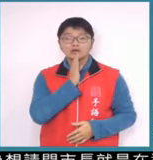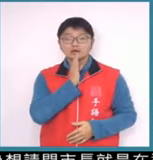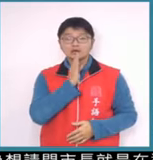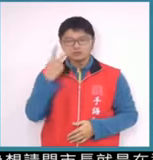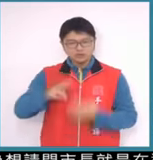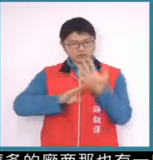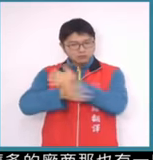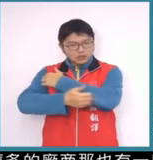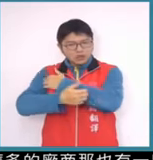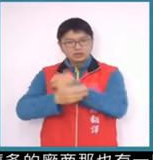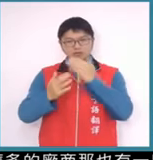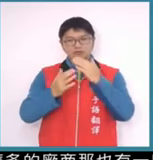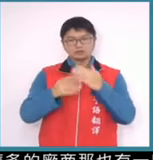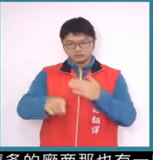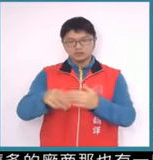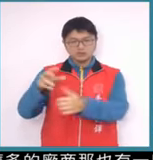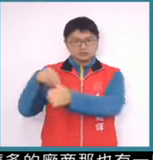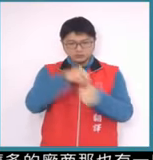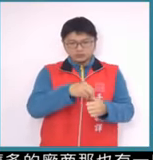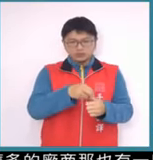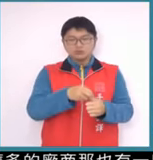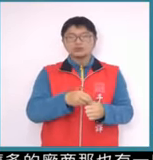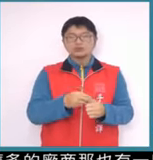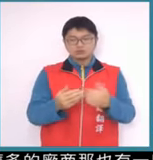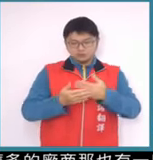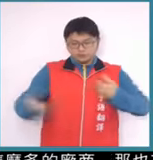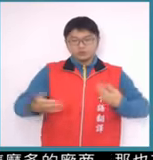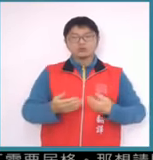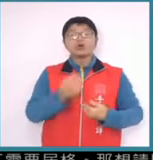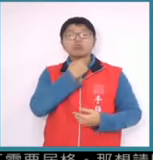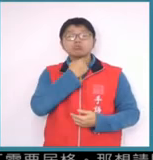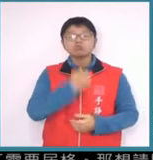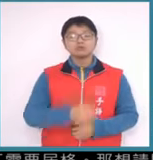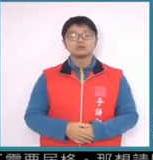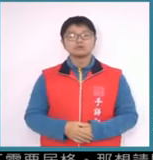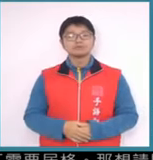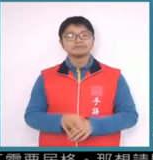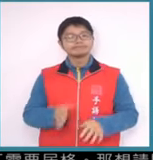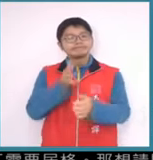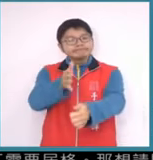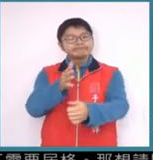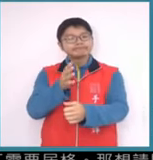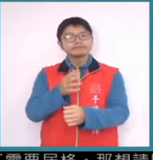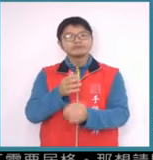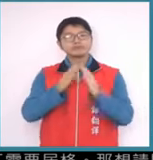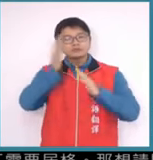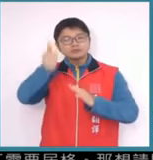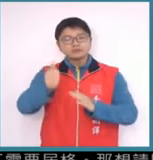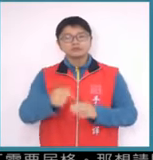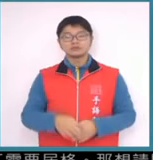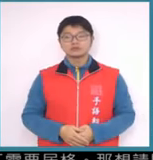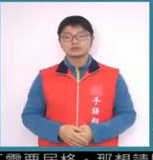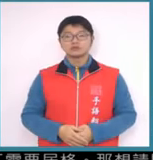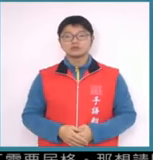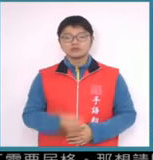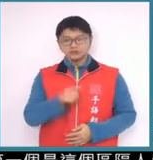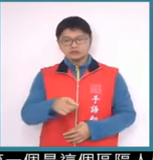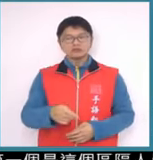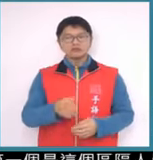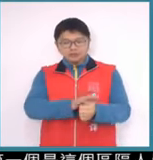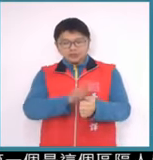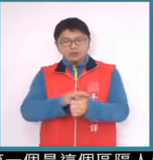工需要居隔，那想请问一下市长，那第一个是这个居隔人员的这个配后送的问题